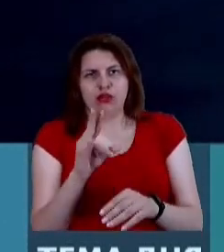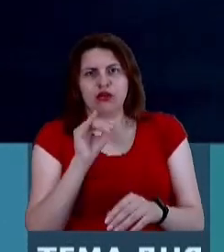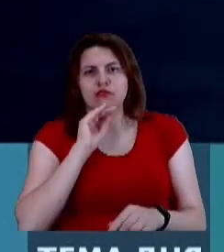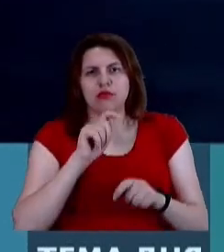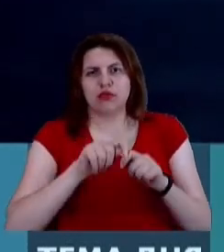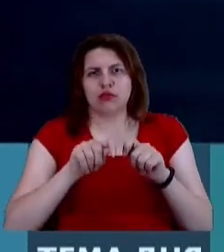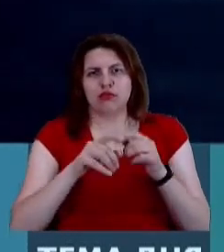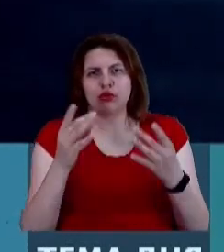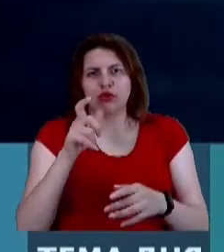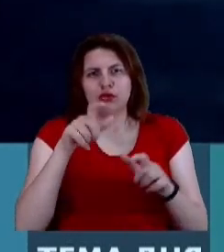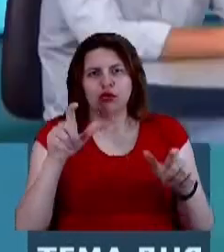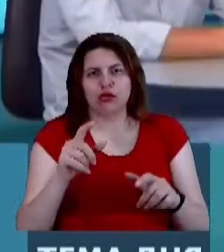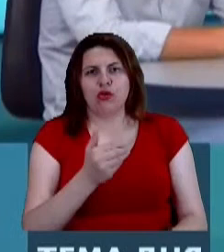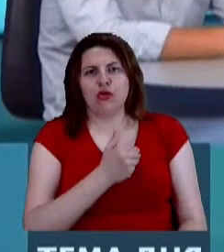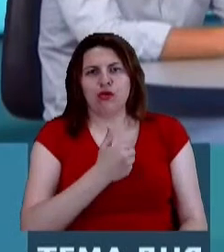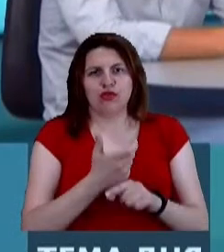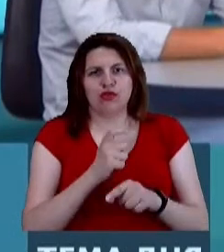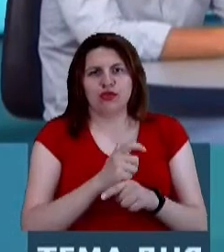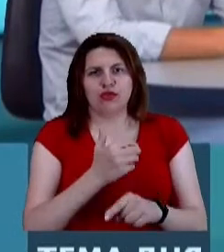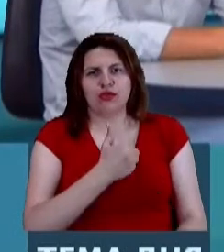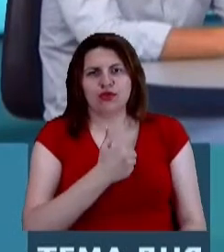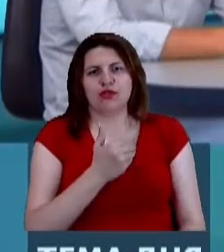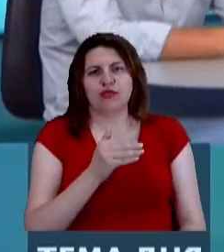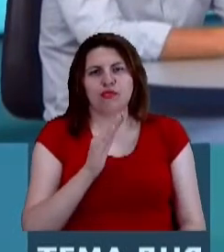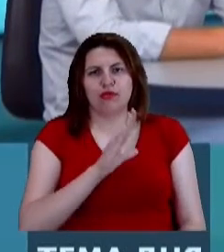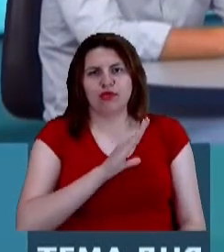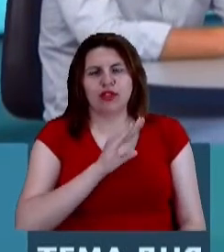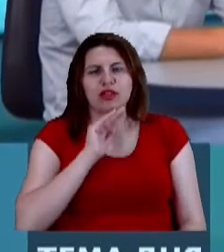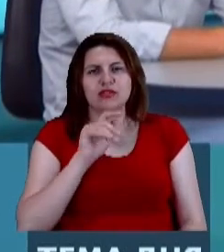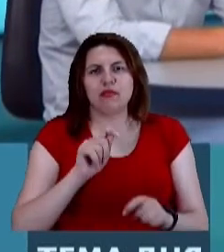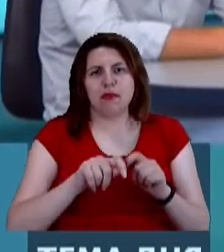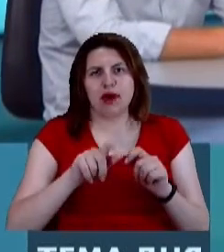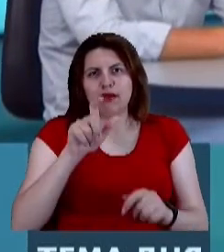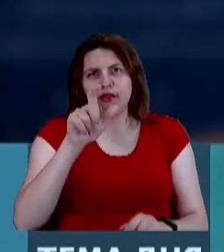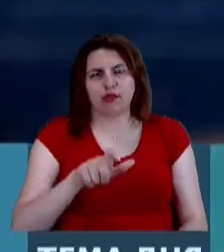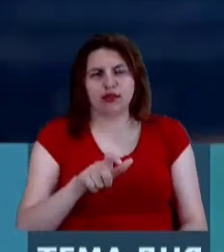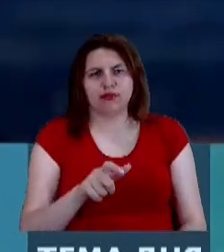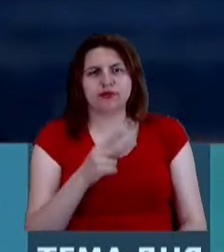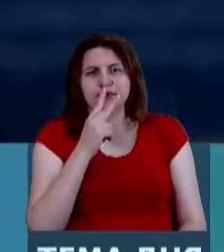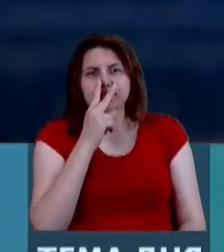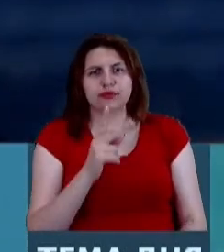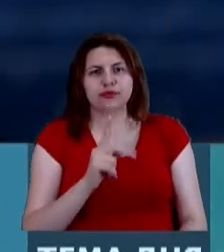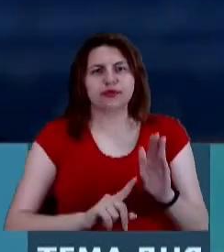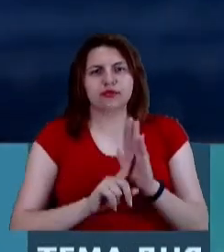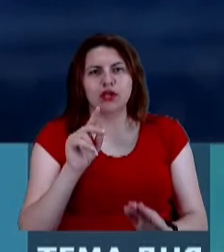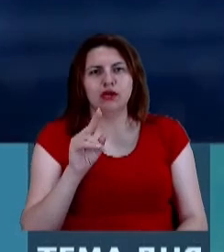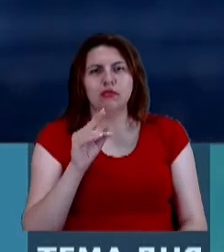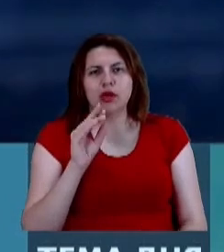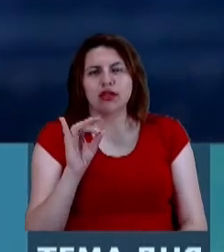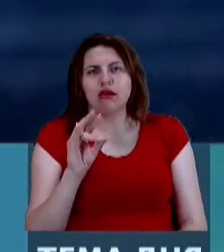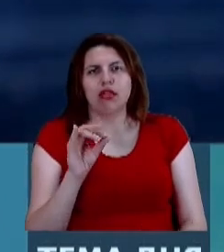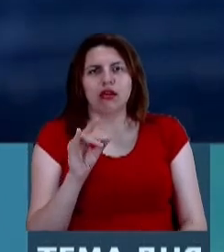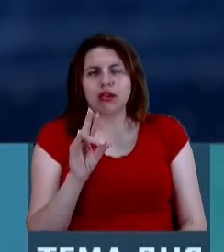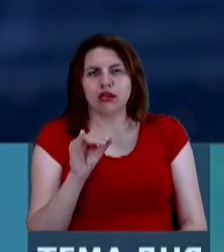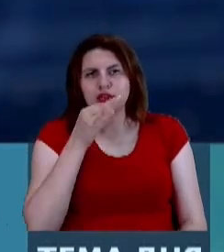які дуже хочуть бути експертами. Пане Андрію, дивіться, ми починали з того, що пані Катерина сказала, що Російська Федерація, вона